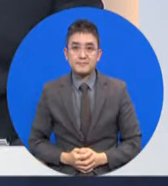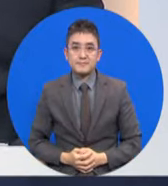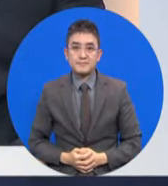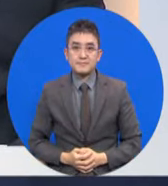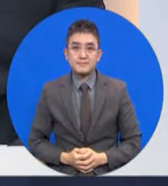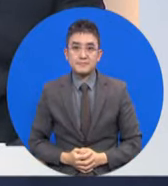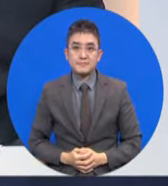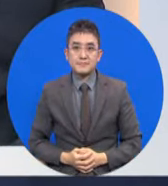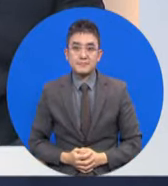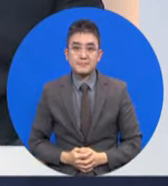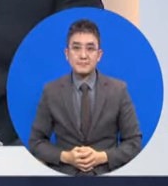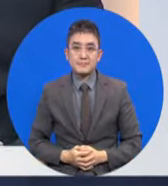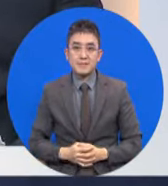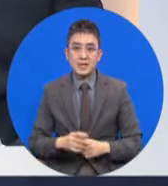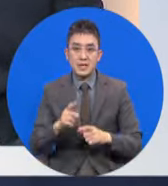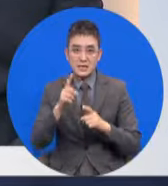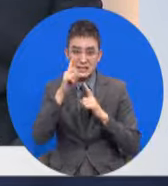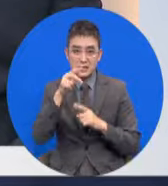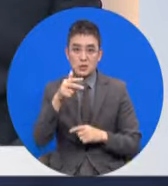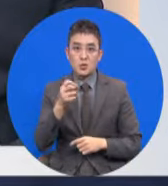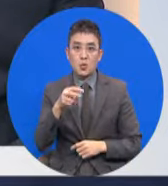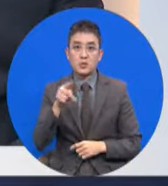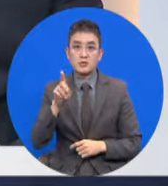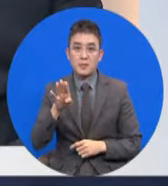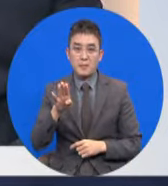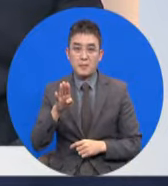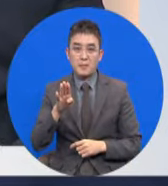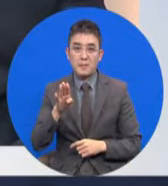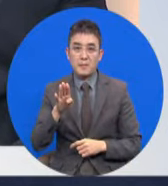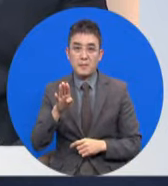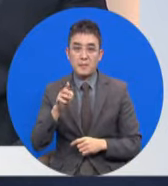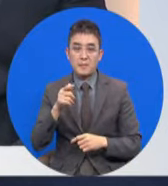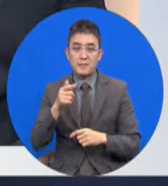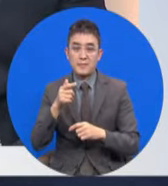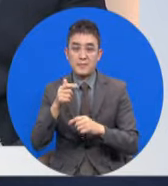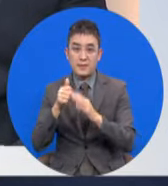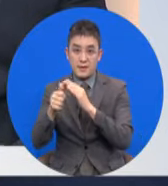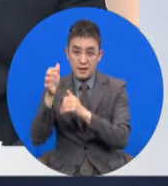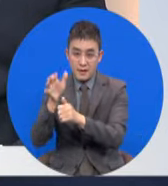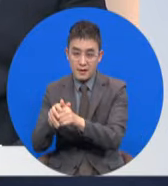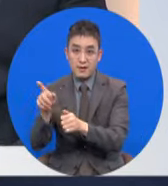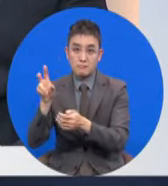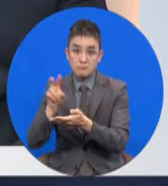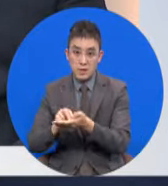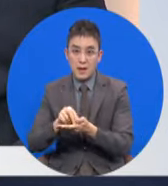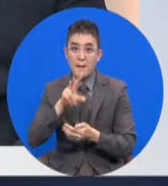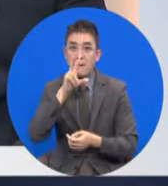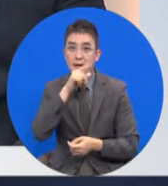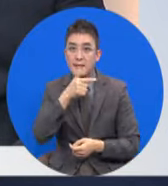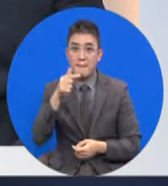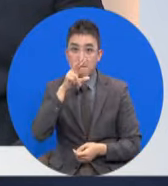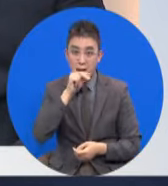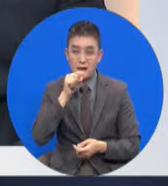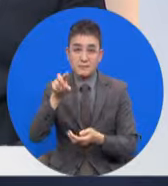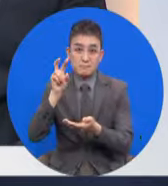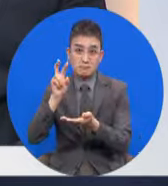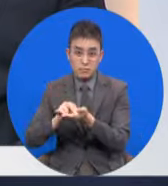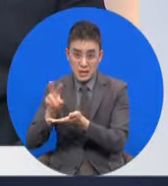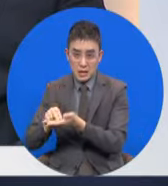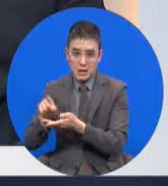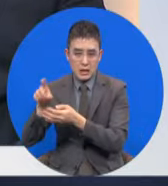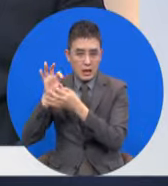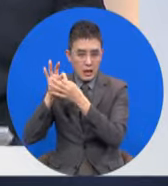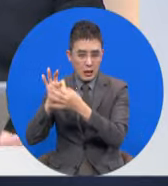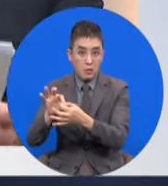뭐 이종섭 대사 문제, 황상무 문제, 또 대파 논쟁 이슈들이 유리한 정권 심판론을 강화하는 쪽의 이슈들이 계속